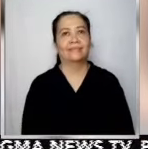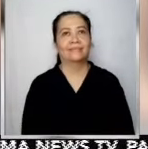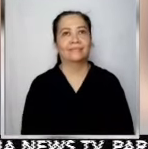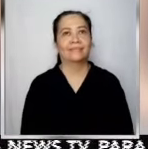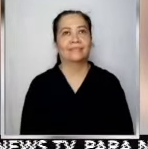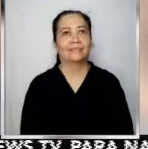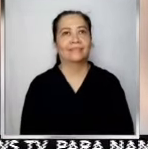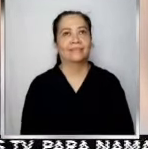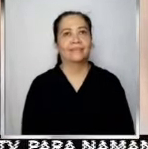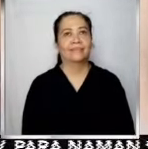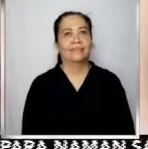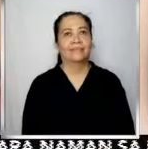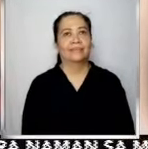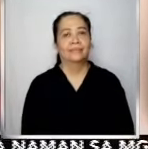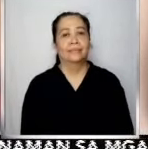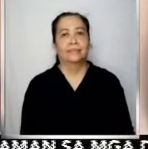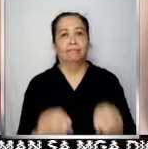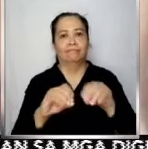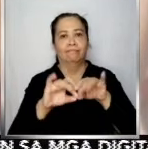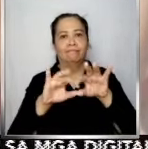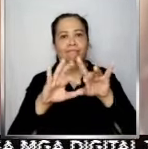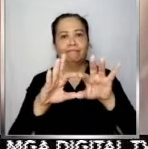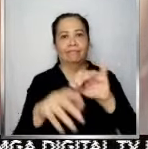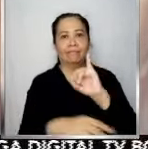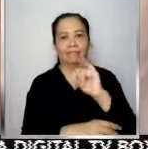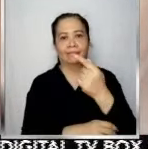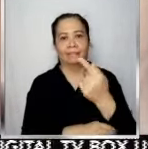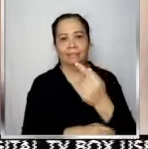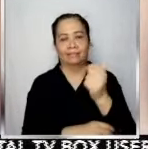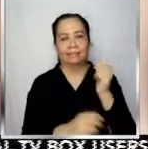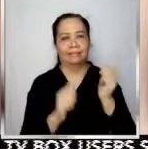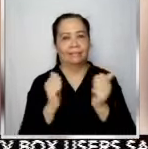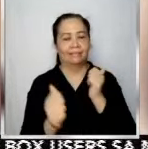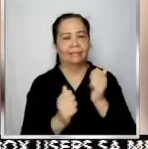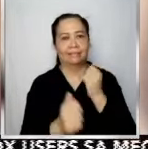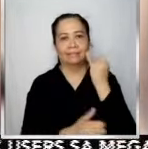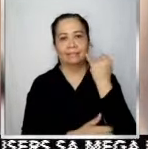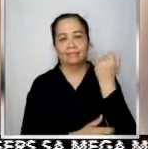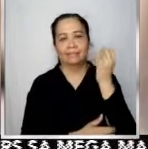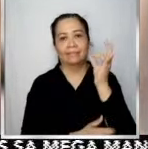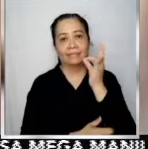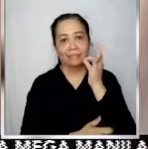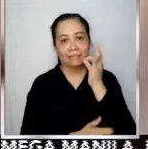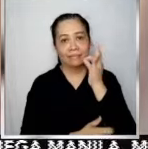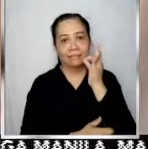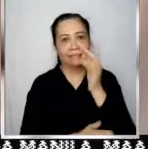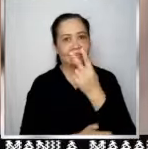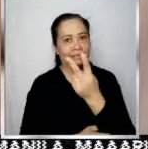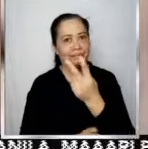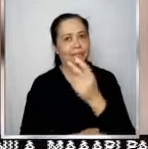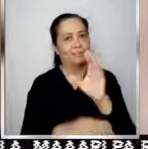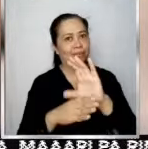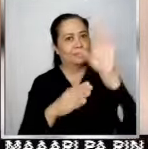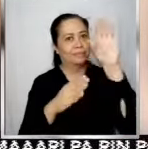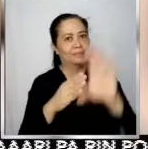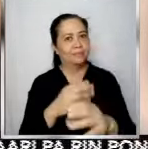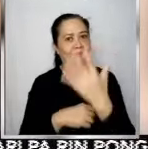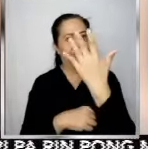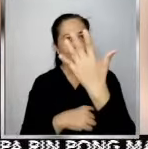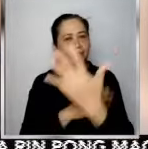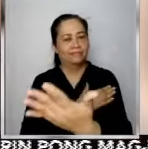Ito ang nag-trending na Instagram post ng celebrity mom na si Jackie Forster. Nakitang kompleto ang limang anak na sina Andre,